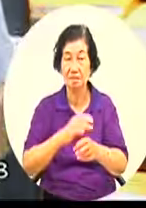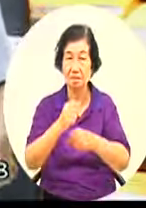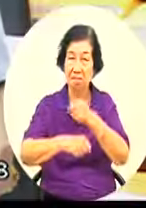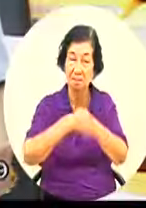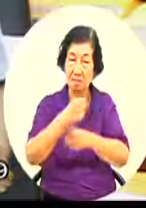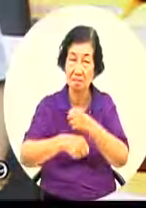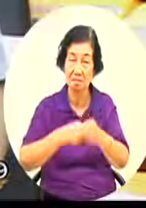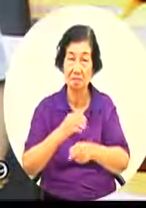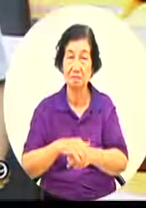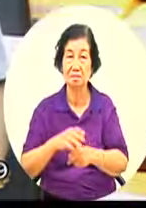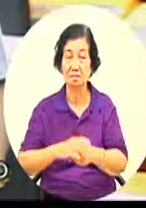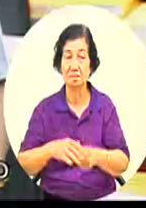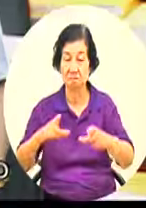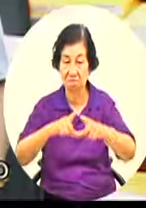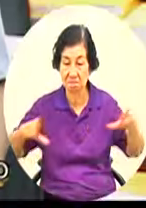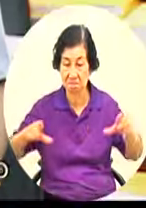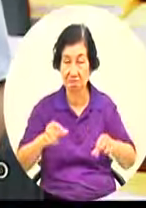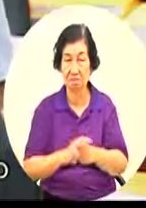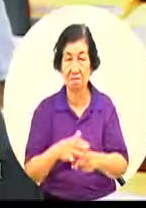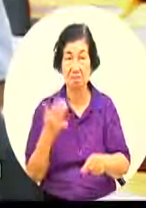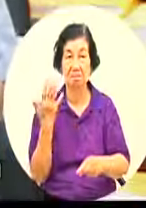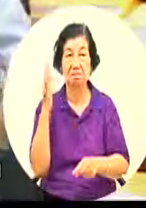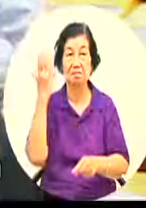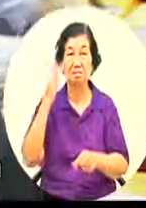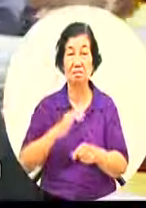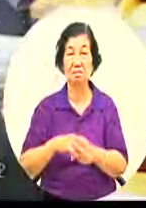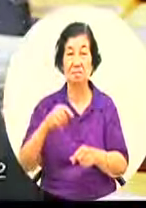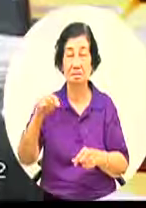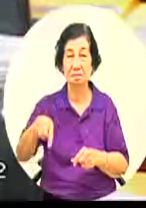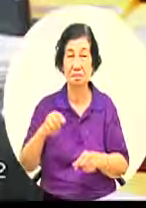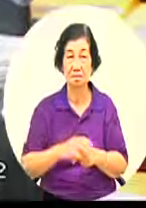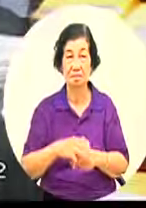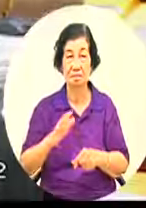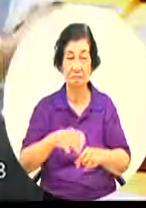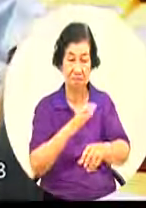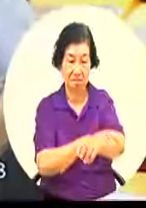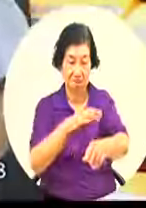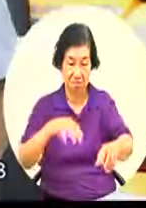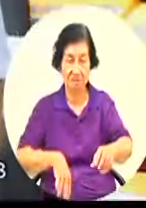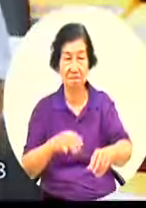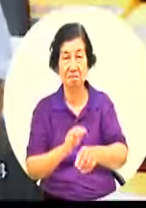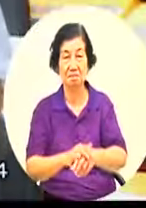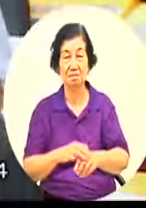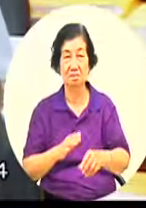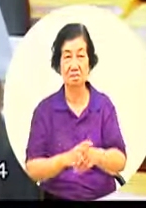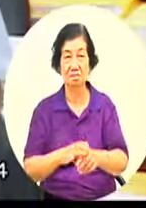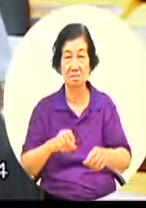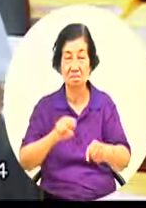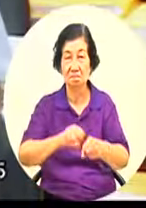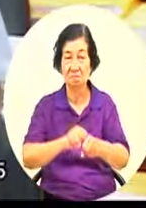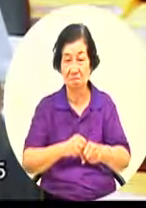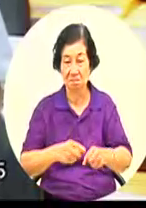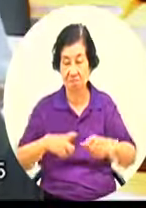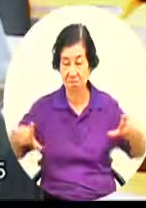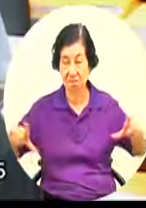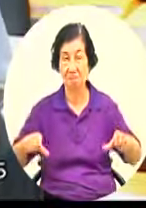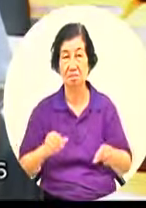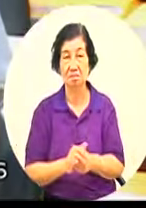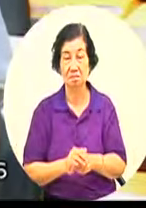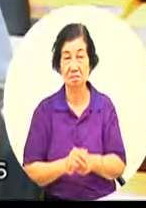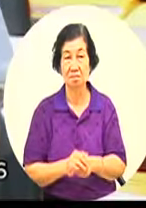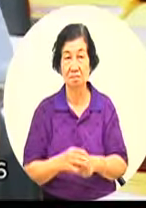大的亮点？你们可以在左营弄得非常声势浩大，我们的小港前镇一定